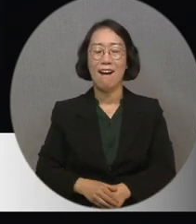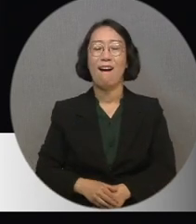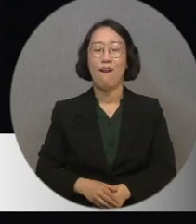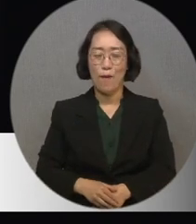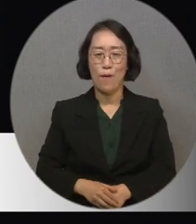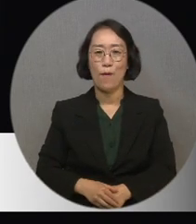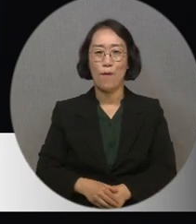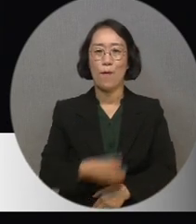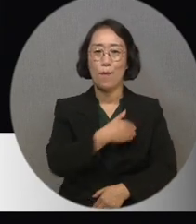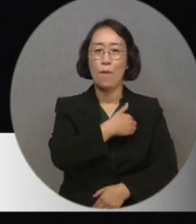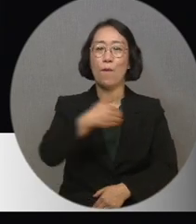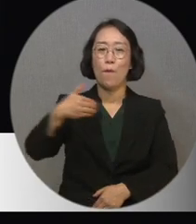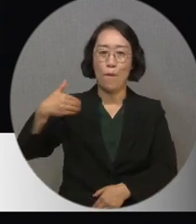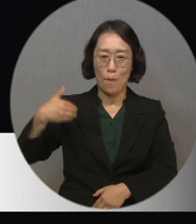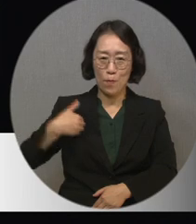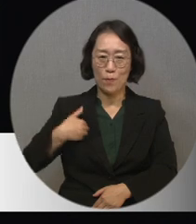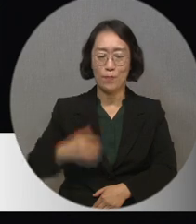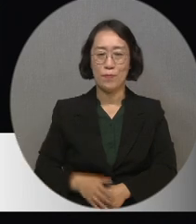굉장히 뿌듯하다.